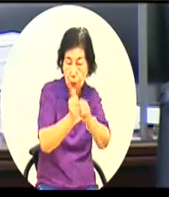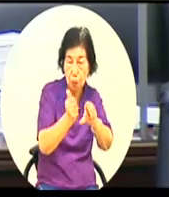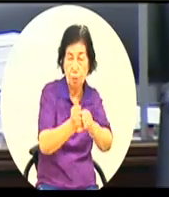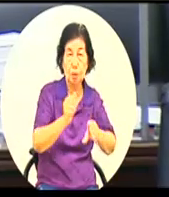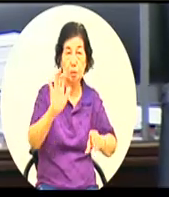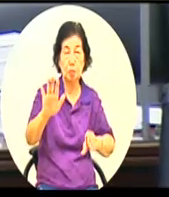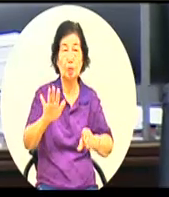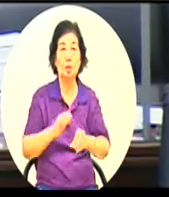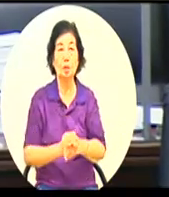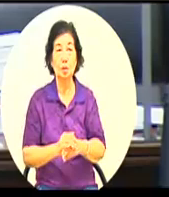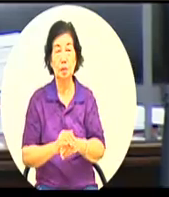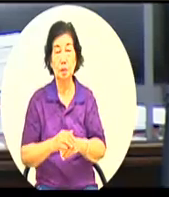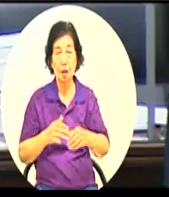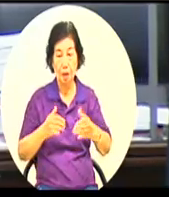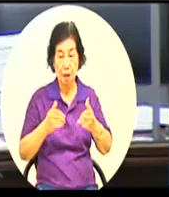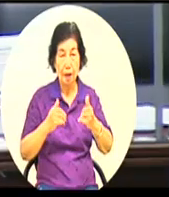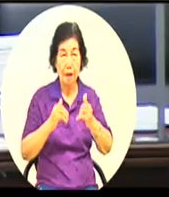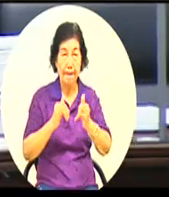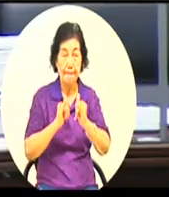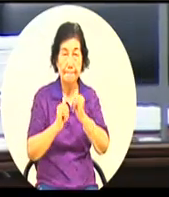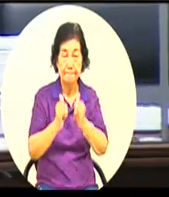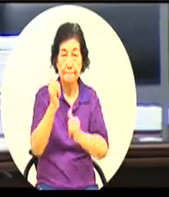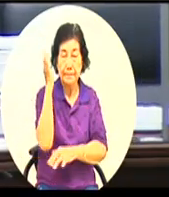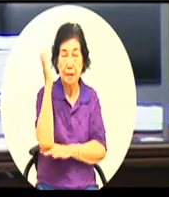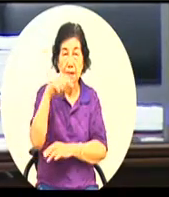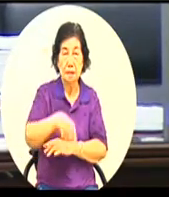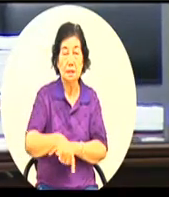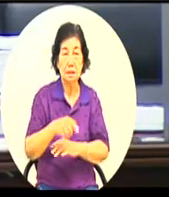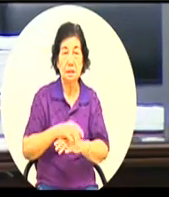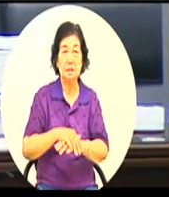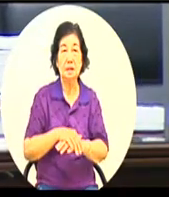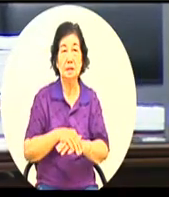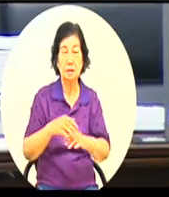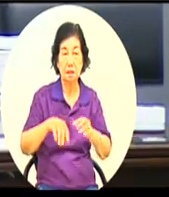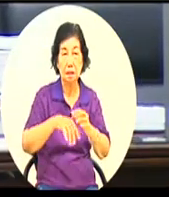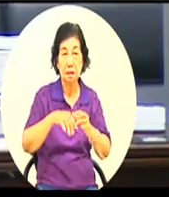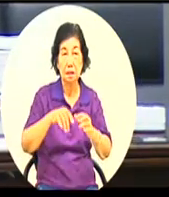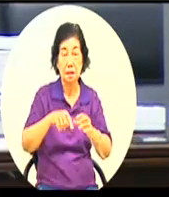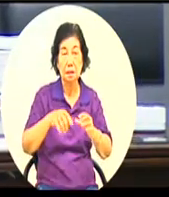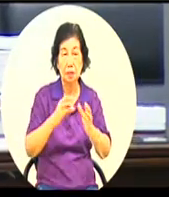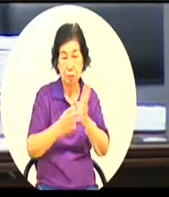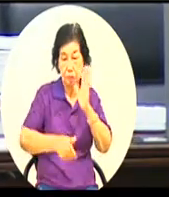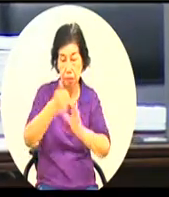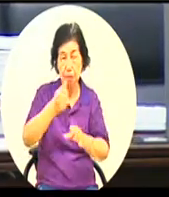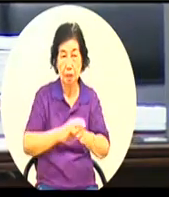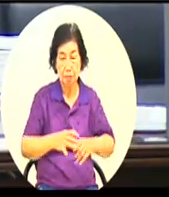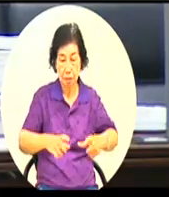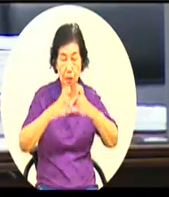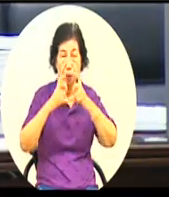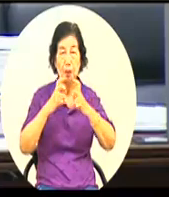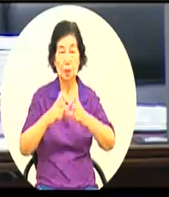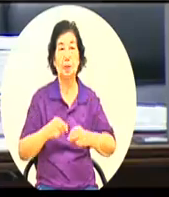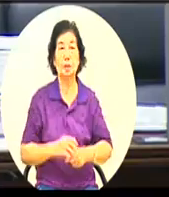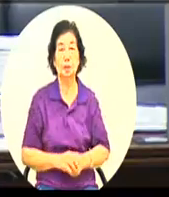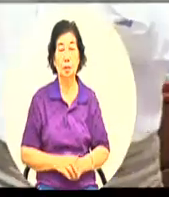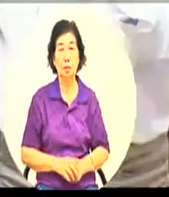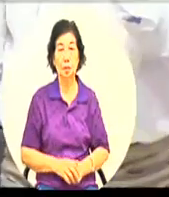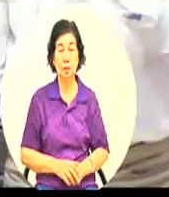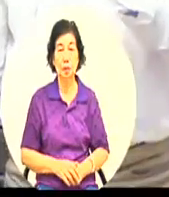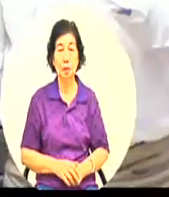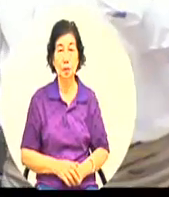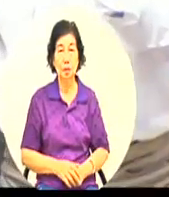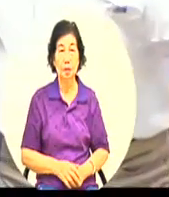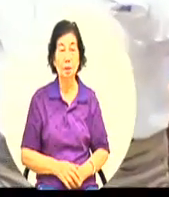来边见局长，高雄市的人口现在多少？简单到得。 请局长回答。 啊，多谢主席，多